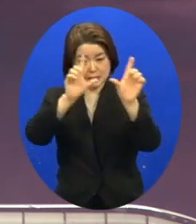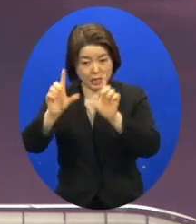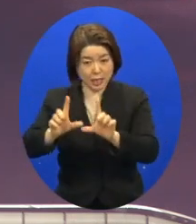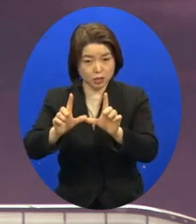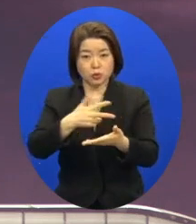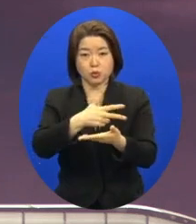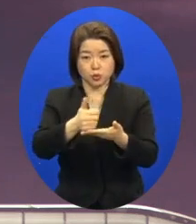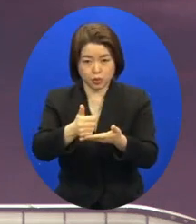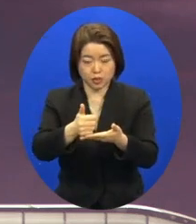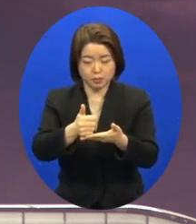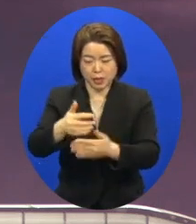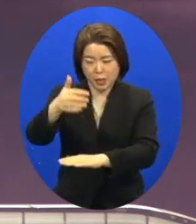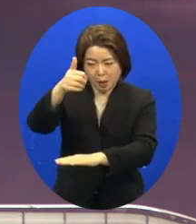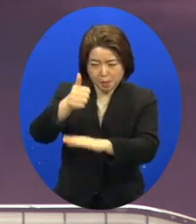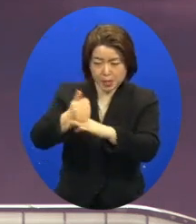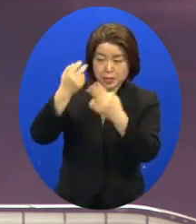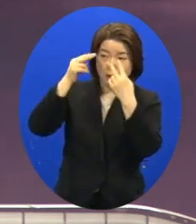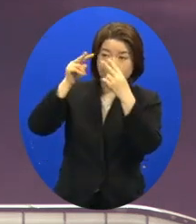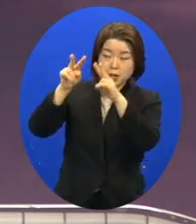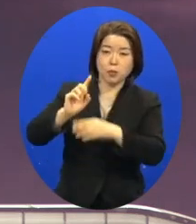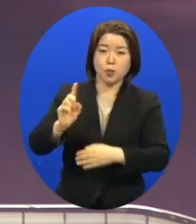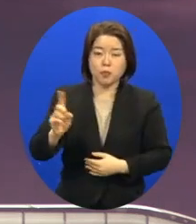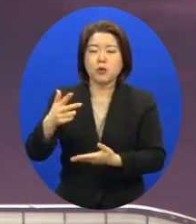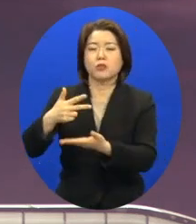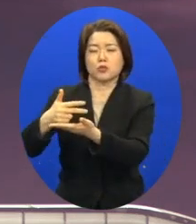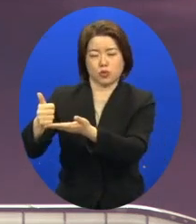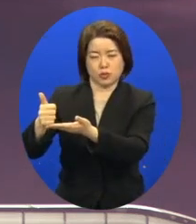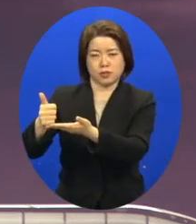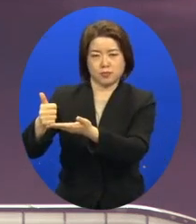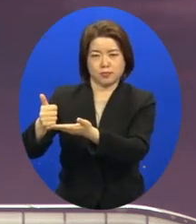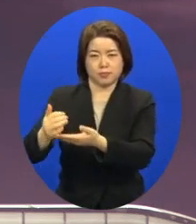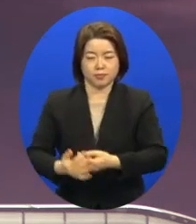주님이었고 마지막에 바라보는 것도 주님이었습니다.